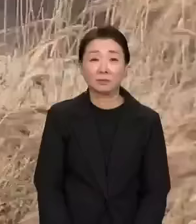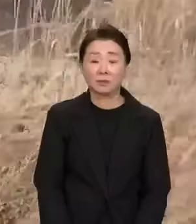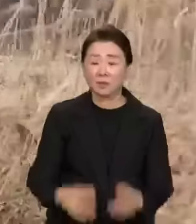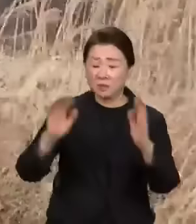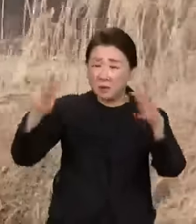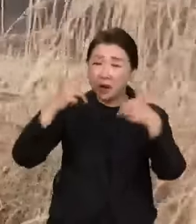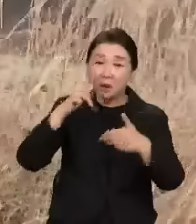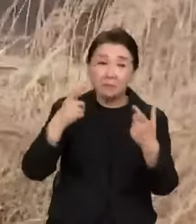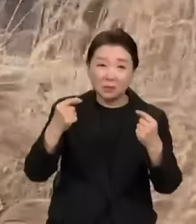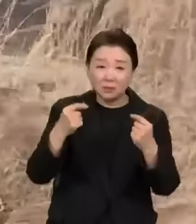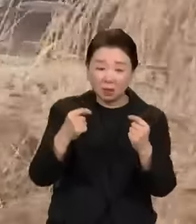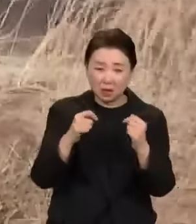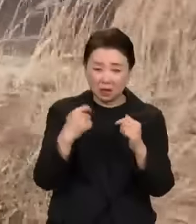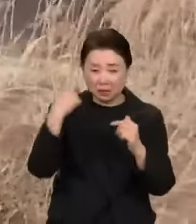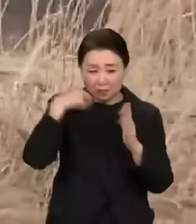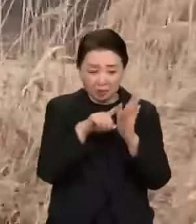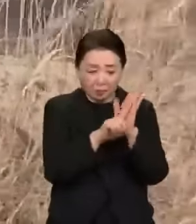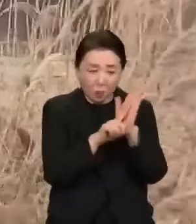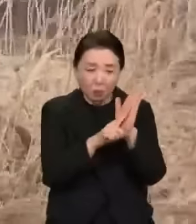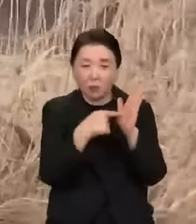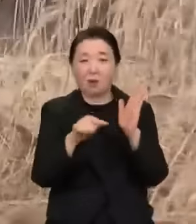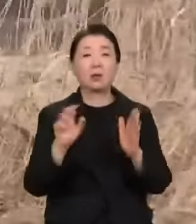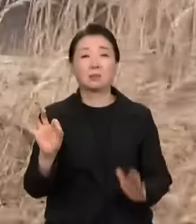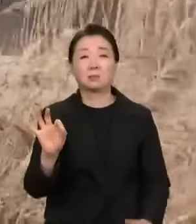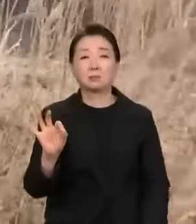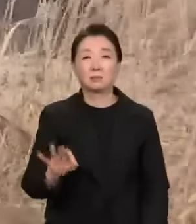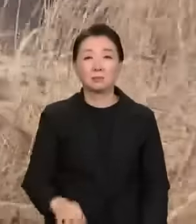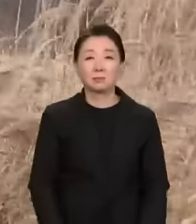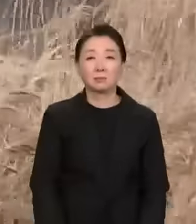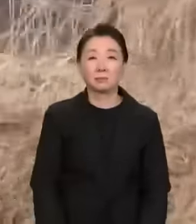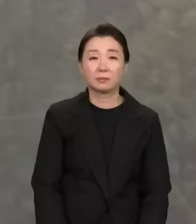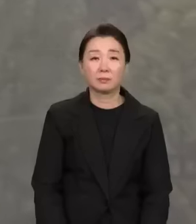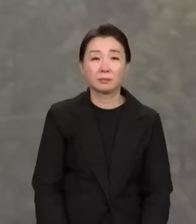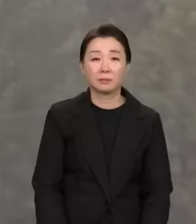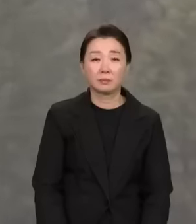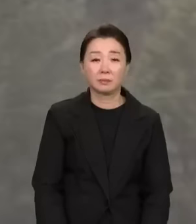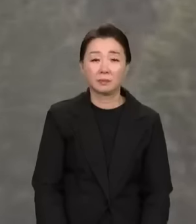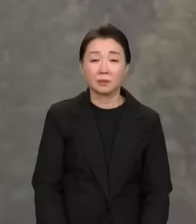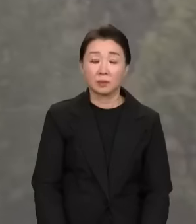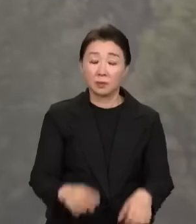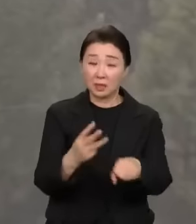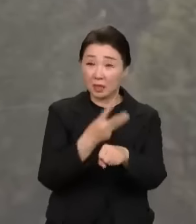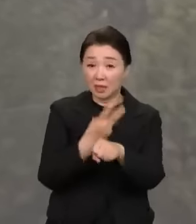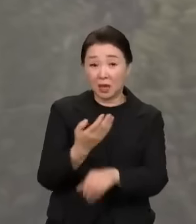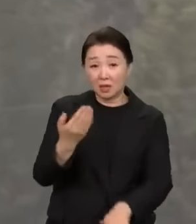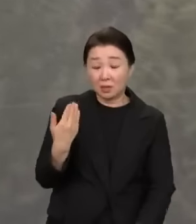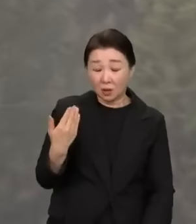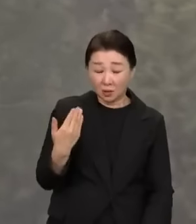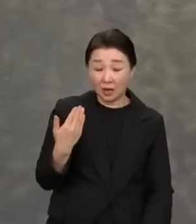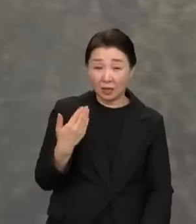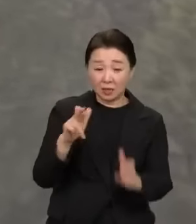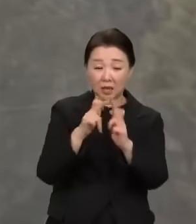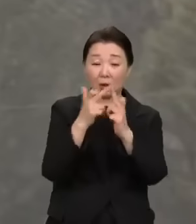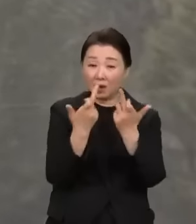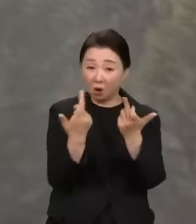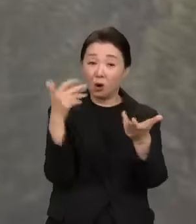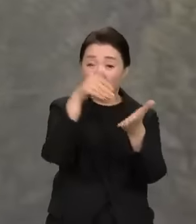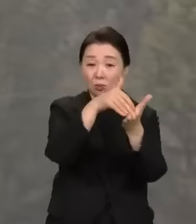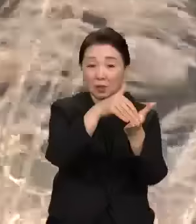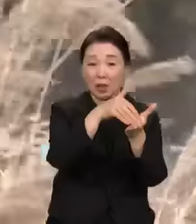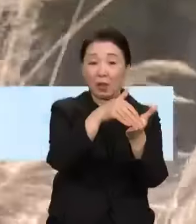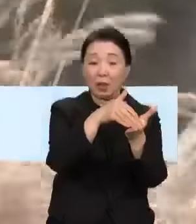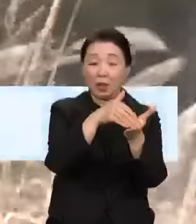바람에 체감 온도는 영하 10도 가까이로 곤두박질 쳤습니다. 저희가 3시간 전쯤에 이 대관령에 도착했는데요.